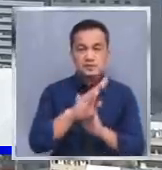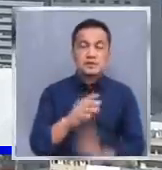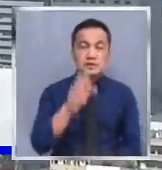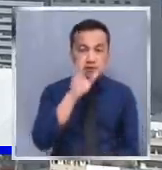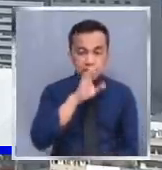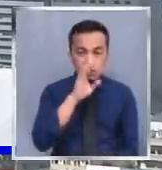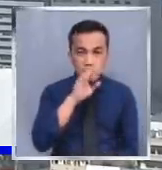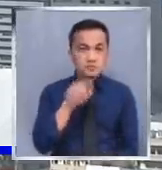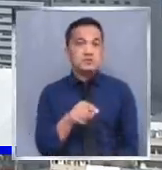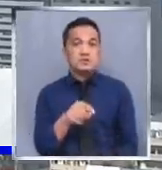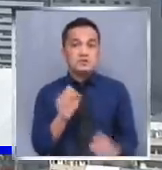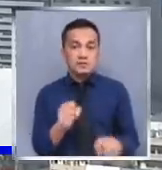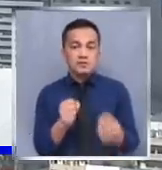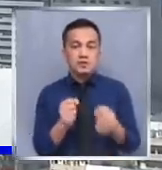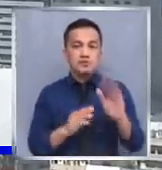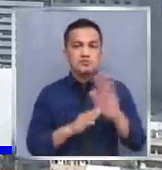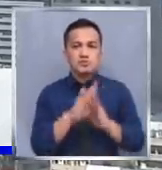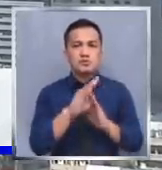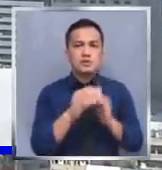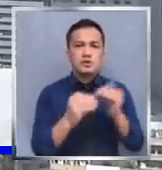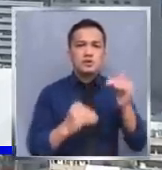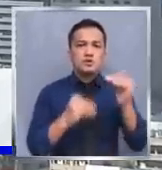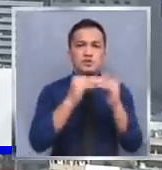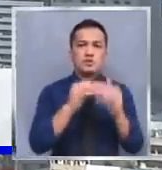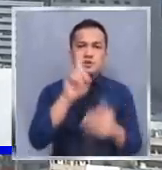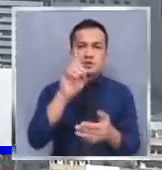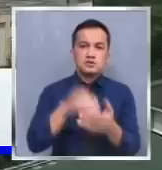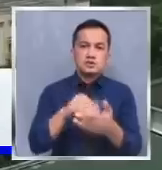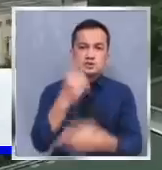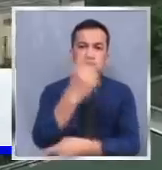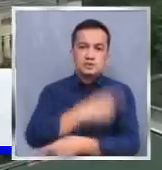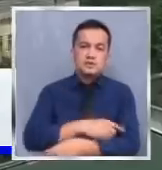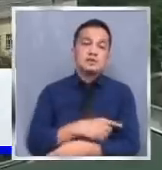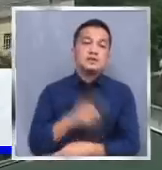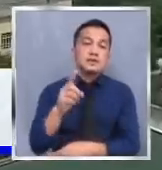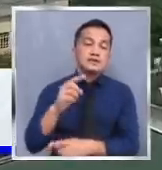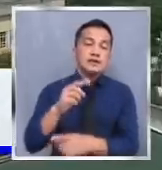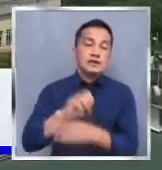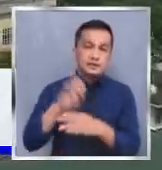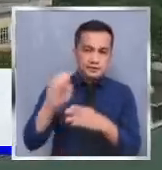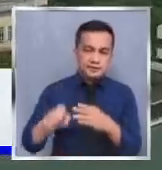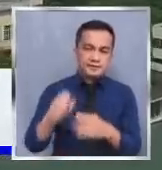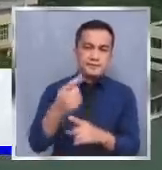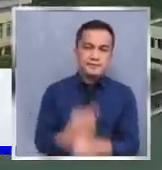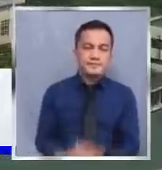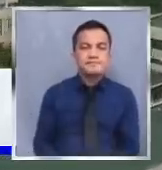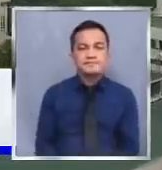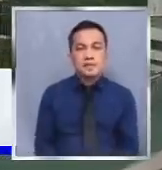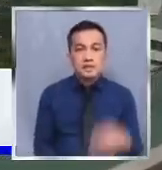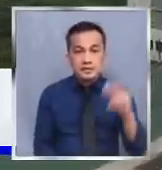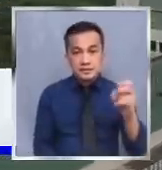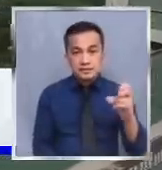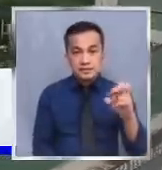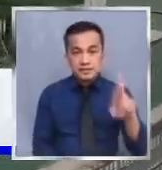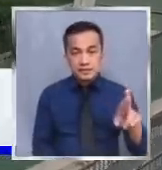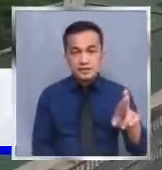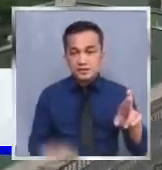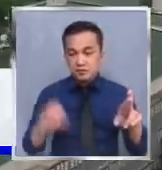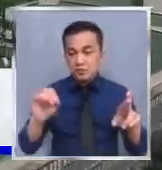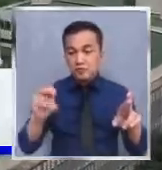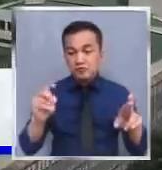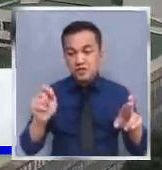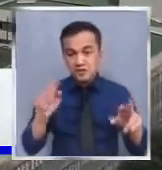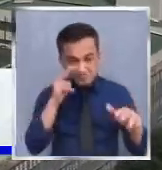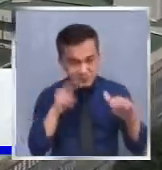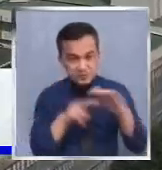raw pumalo ang mga kaso sa 1,000 per day sa katapusan ng buwan. Sa Metro Manila, base sa Octa Projection, posibleng